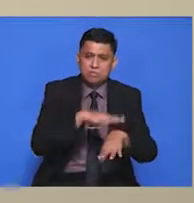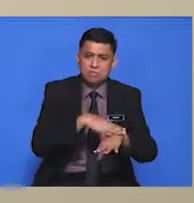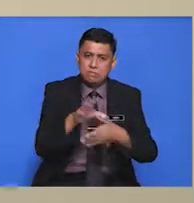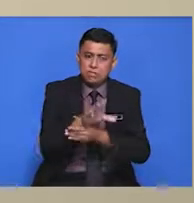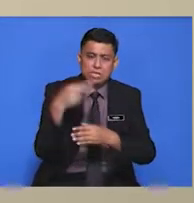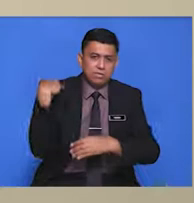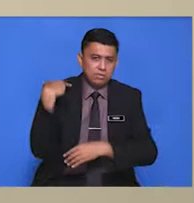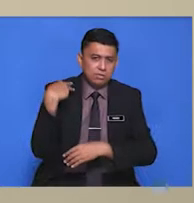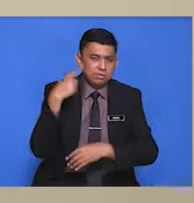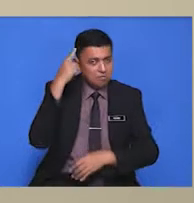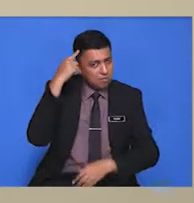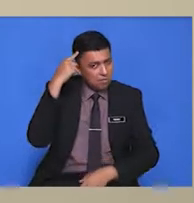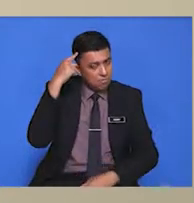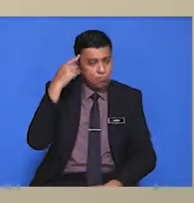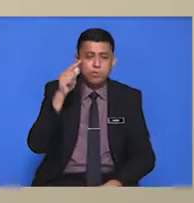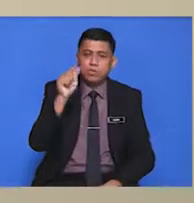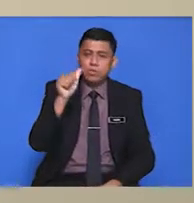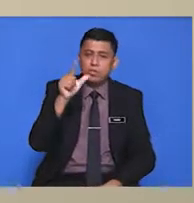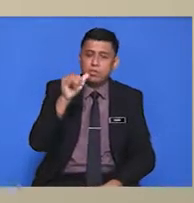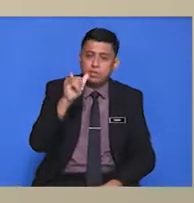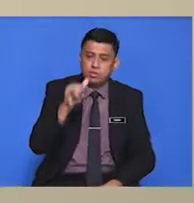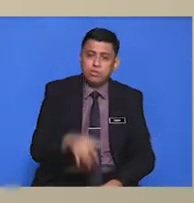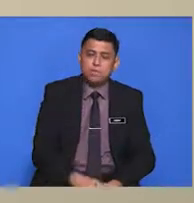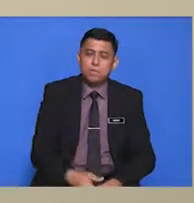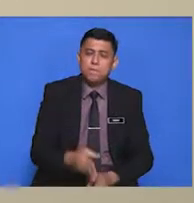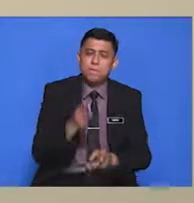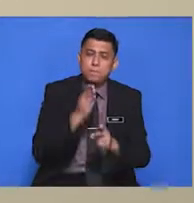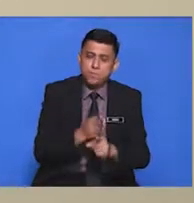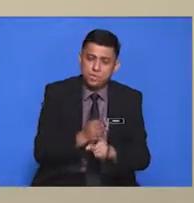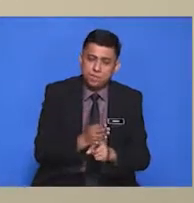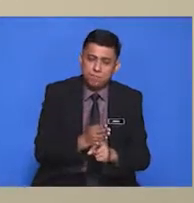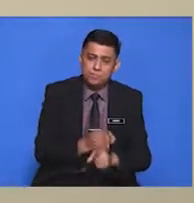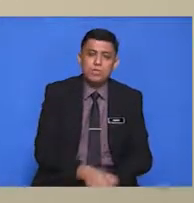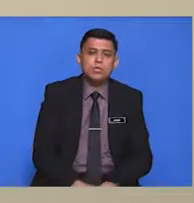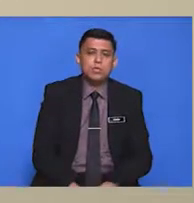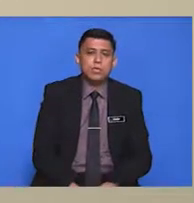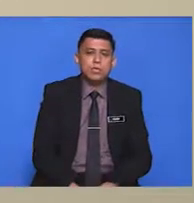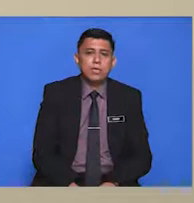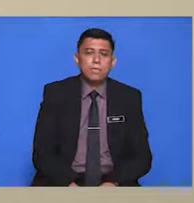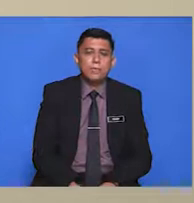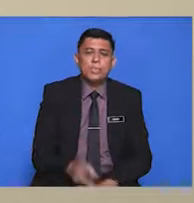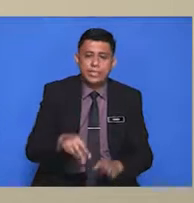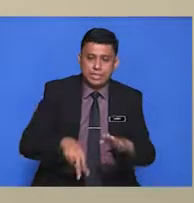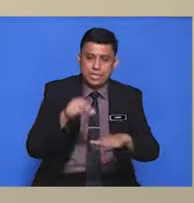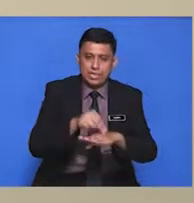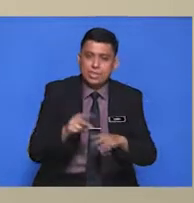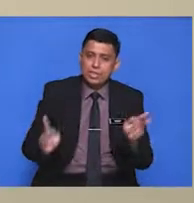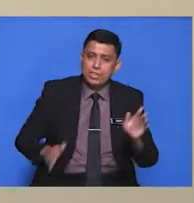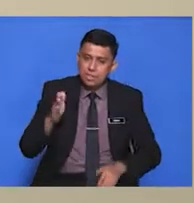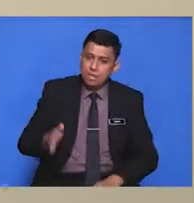Talia. Akhirnya, keluarga Talia dibenarkan menaiki kereta api tersebut untuk ke bandar.